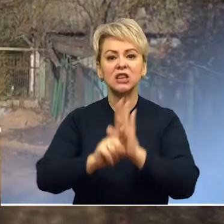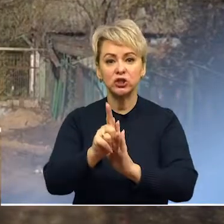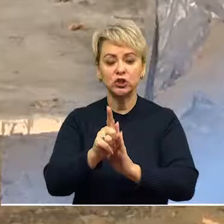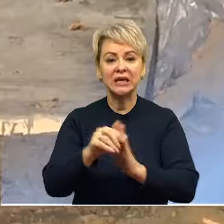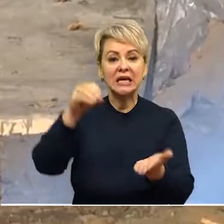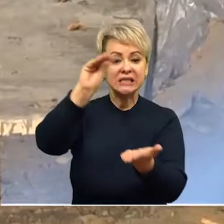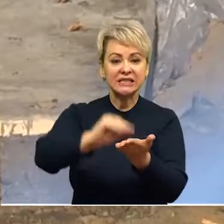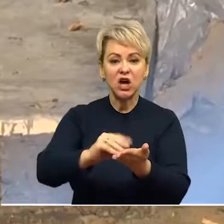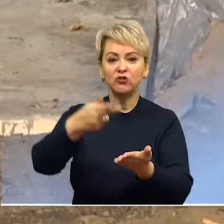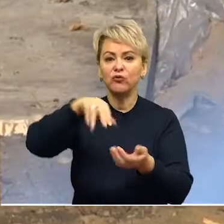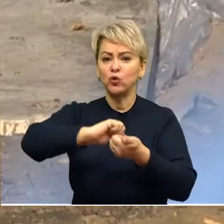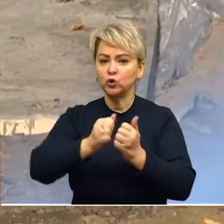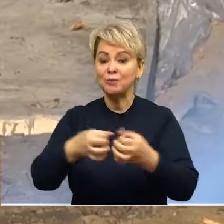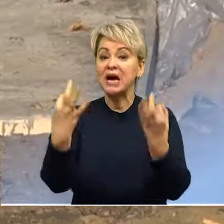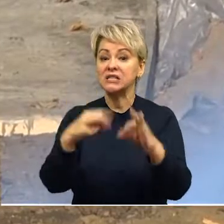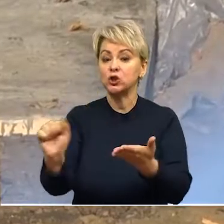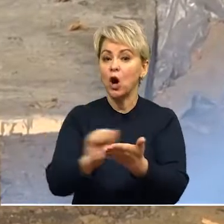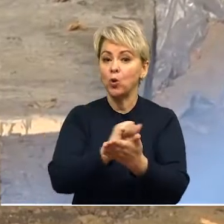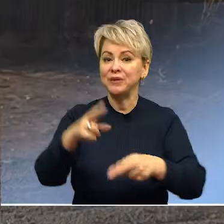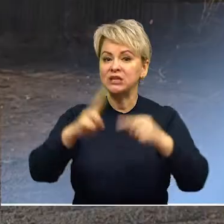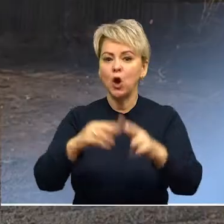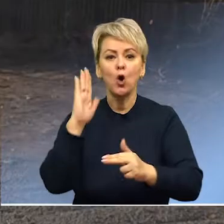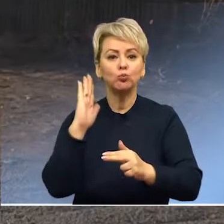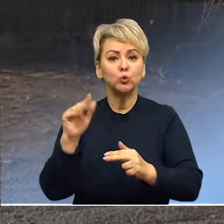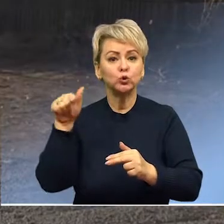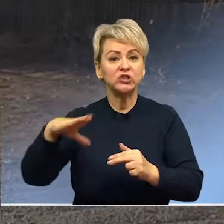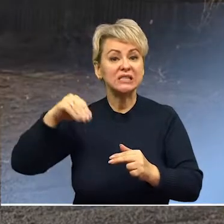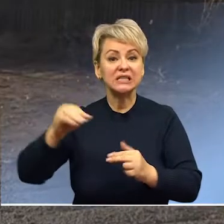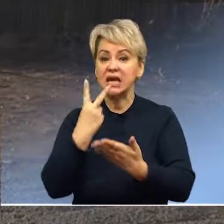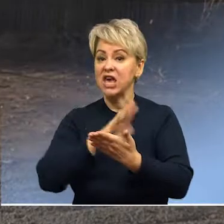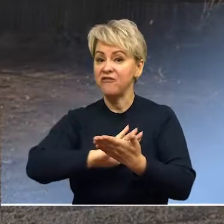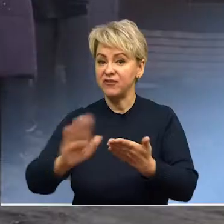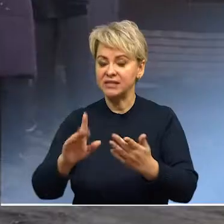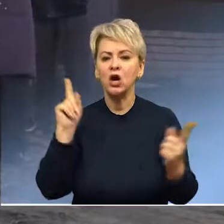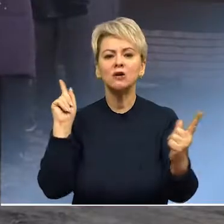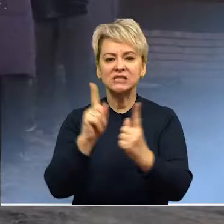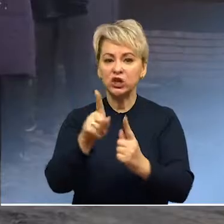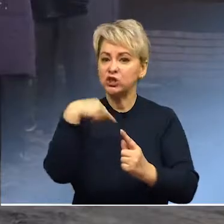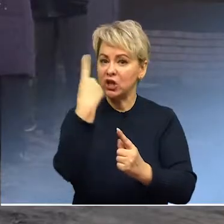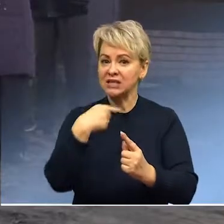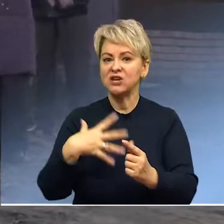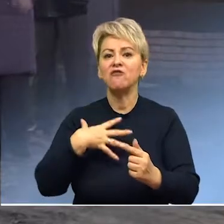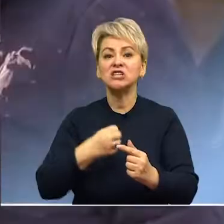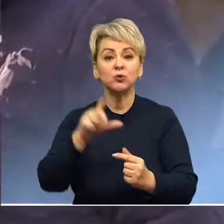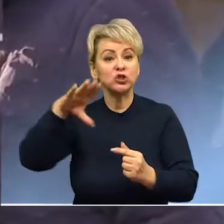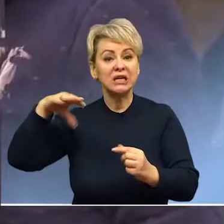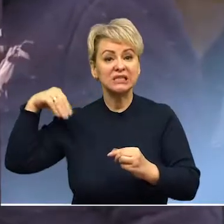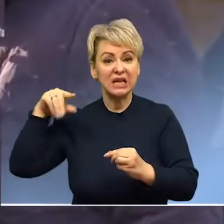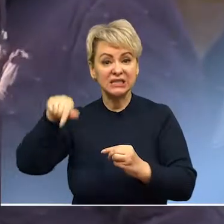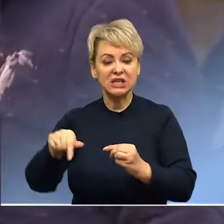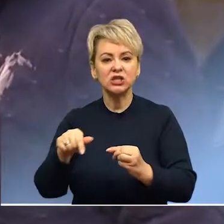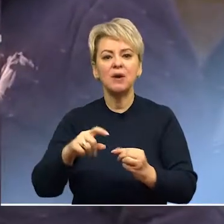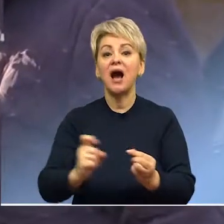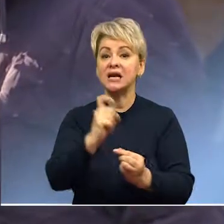началось. Залит фундамент, а разрешение и документы на строительство будущие соседи пока так и не видели. Встречаться лично с недовольными соседями владелец